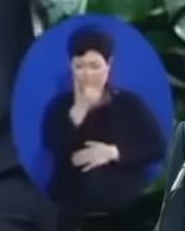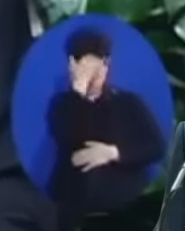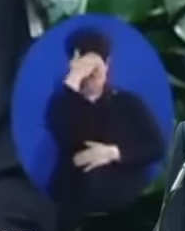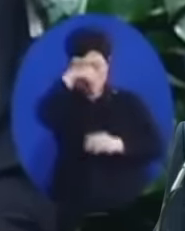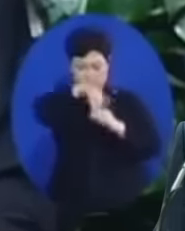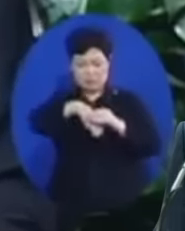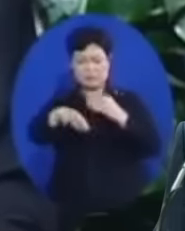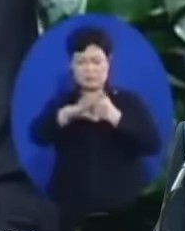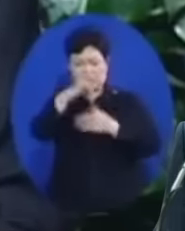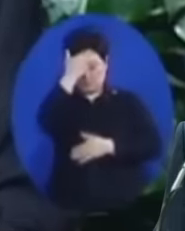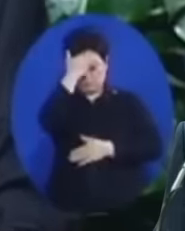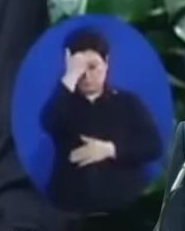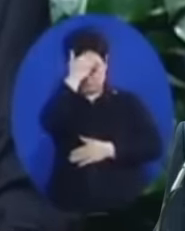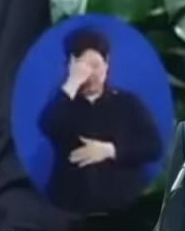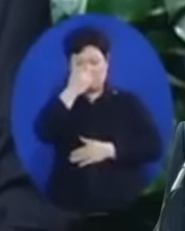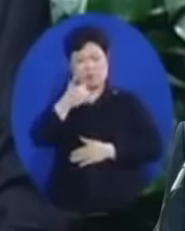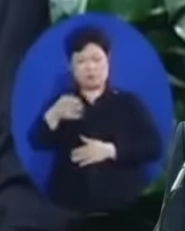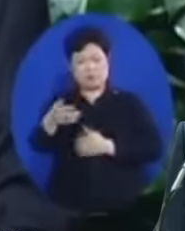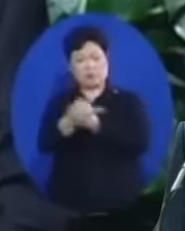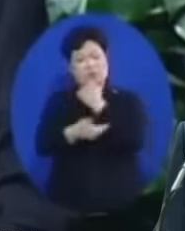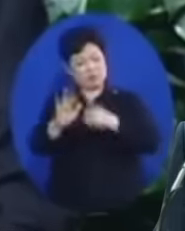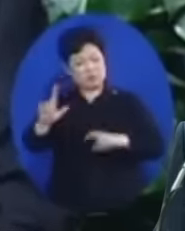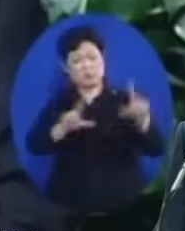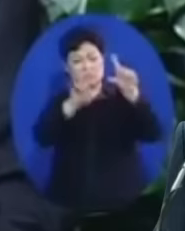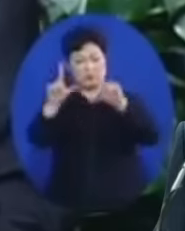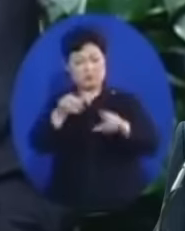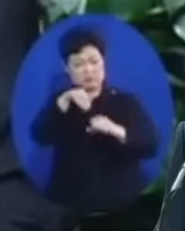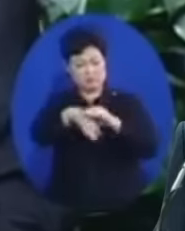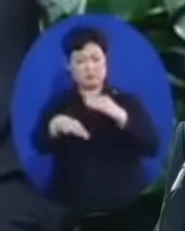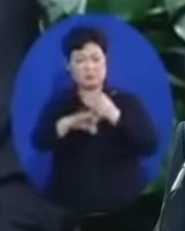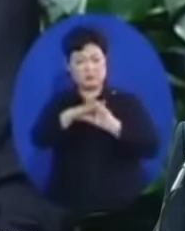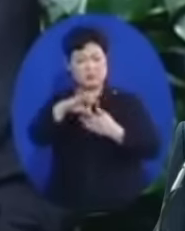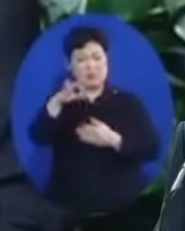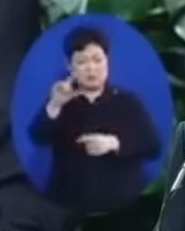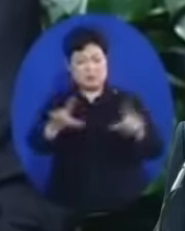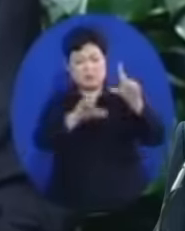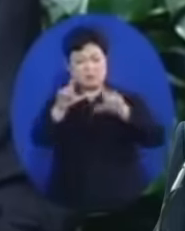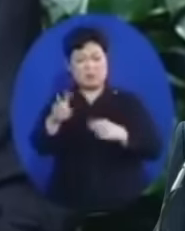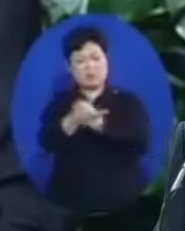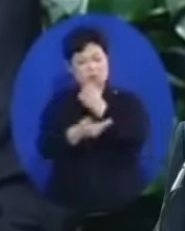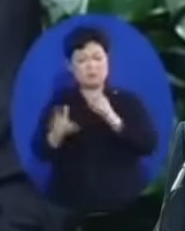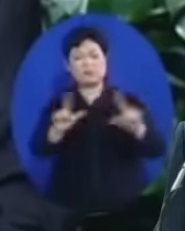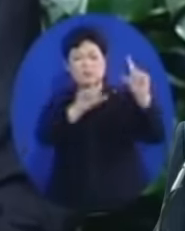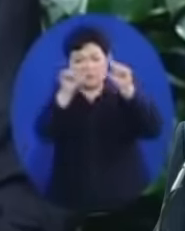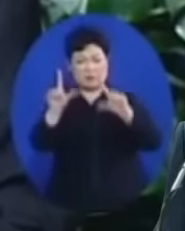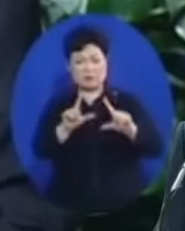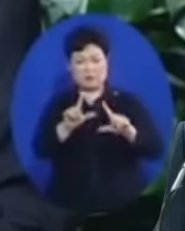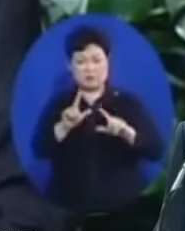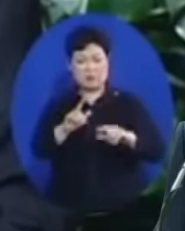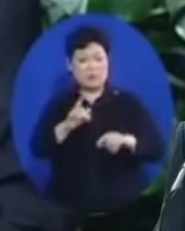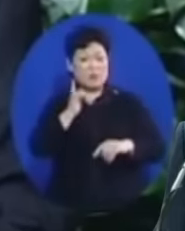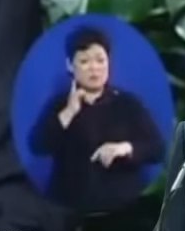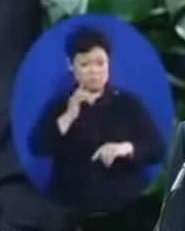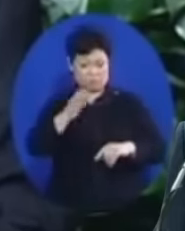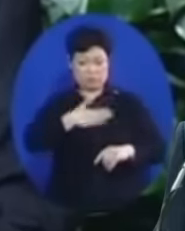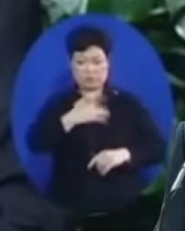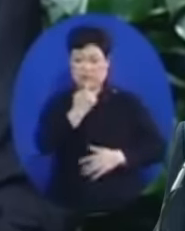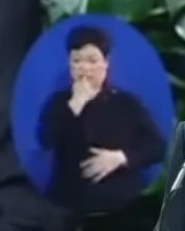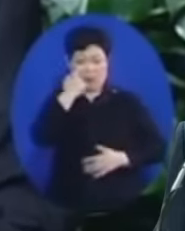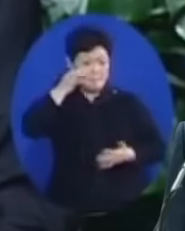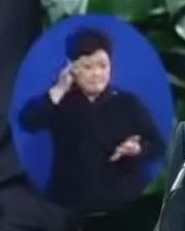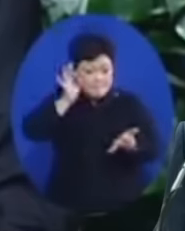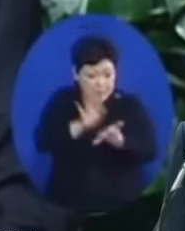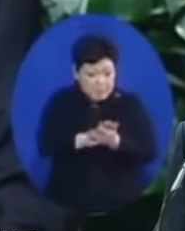도덕적으로 심어서 도덕적으로 거두고 생활로 심어서 생활로 거두는 생활을 하는 것을 제가 발견하고 너무나